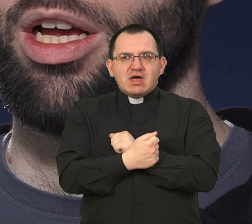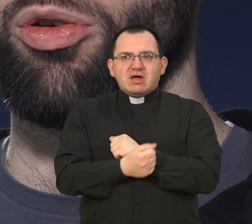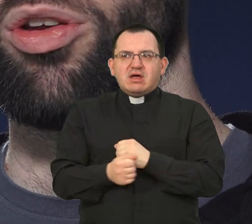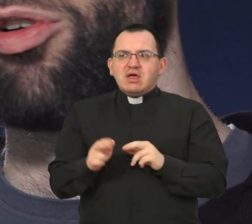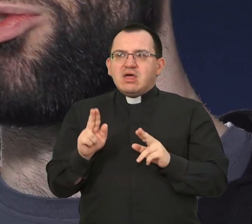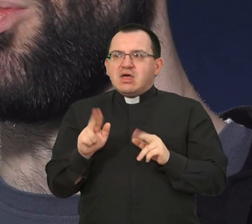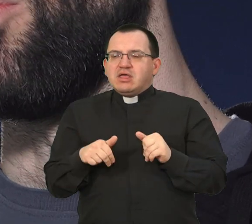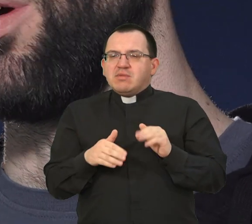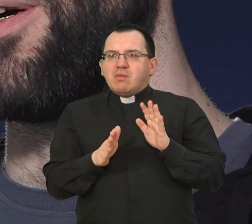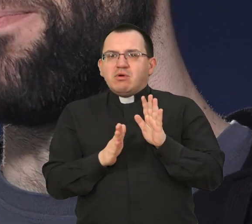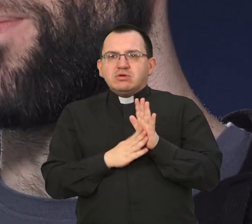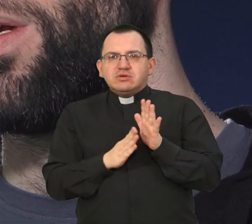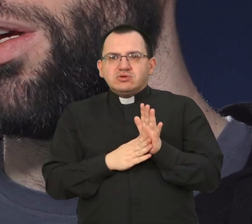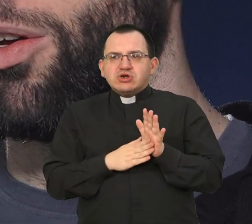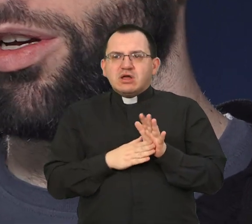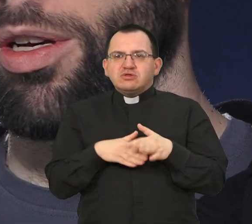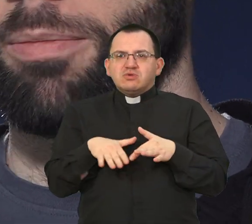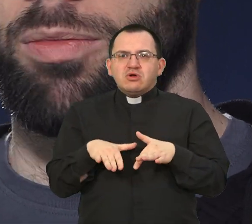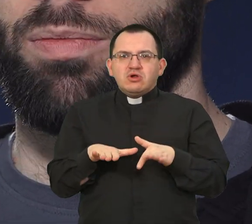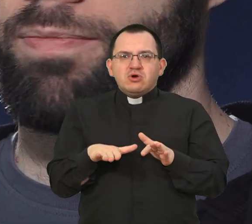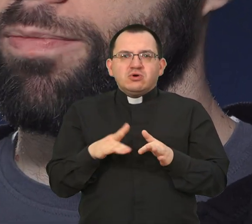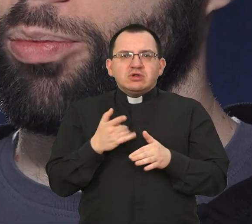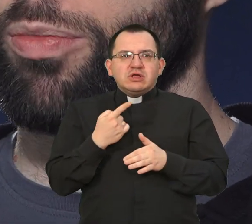svjedočanstva ljudi koji su